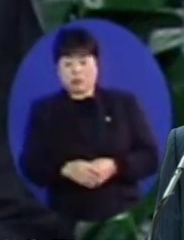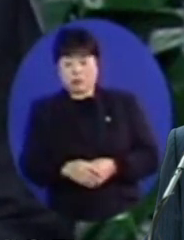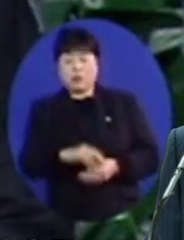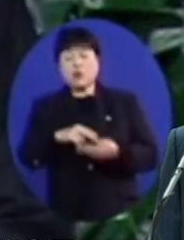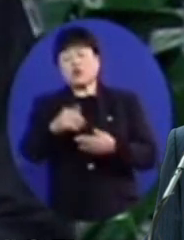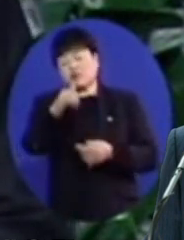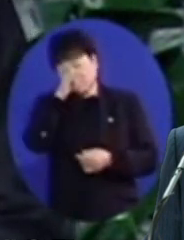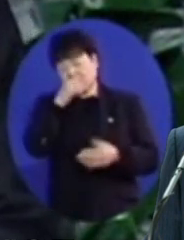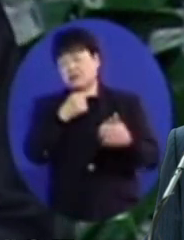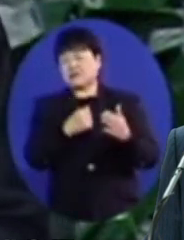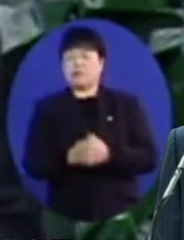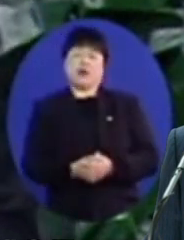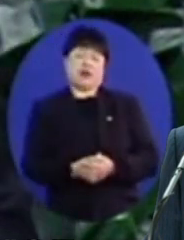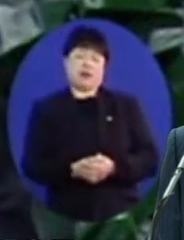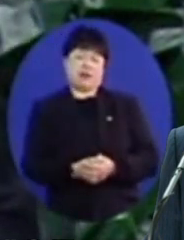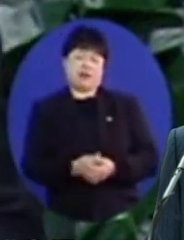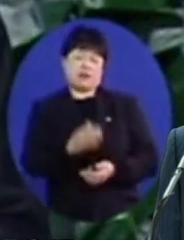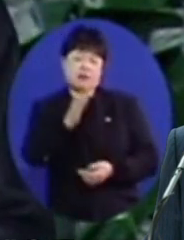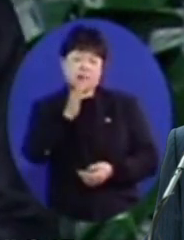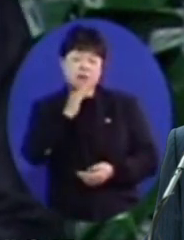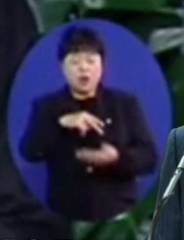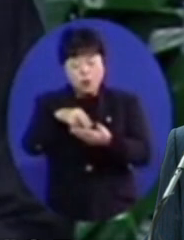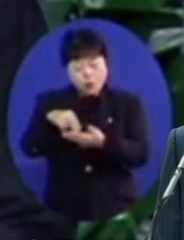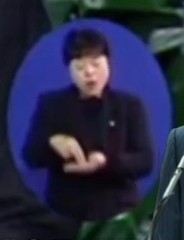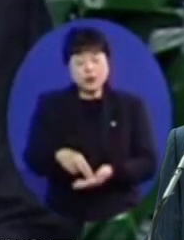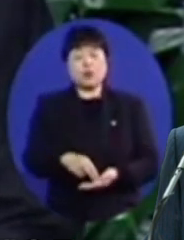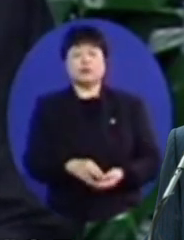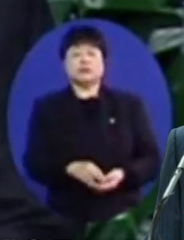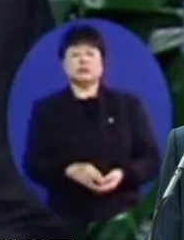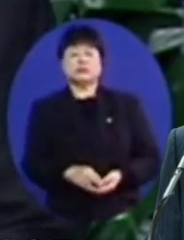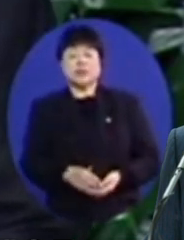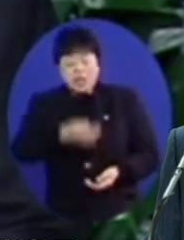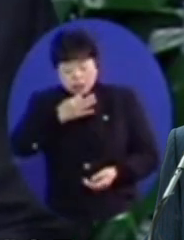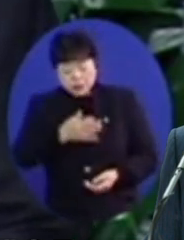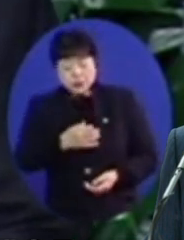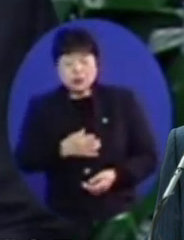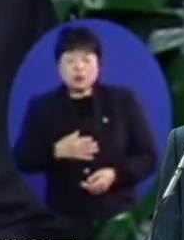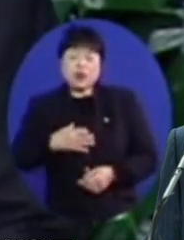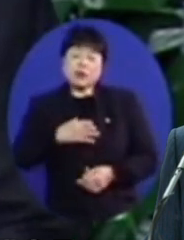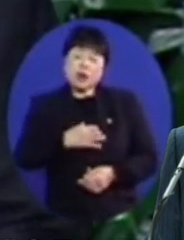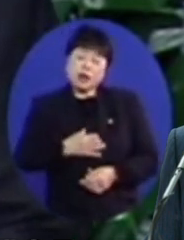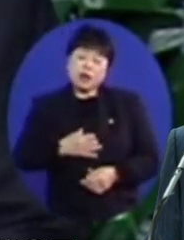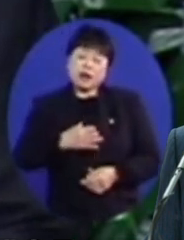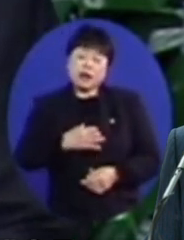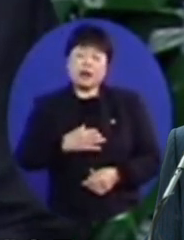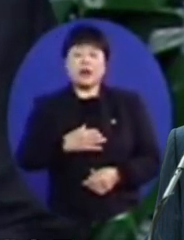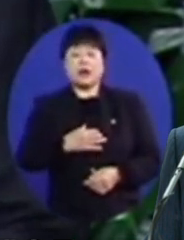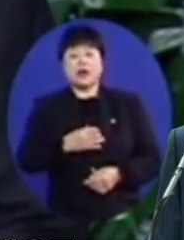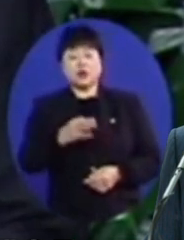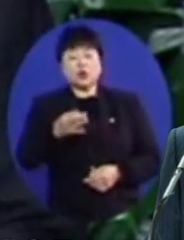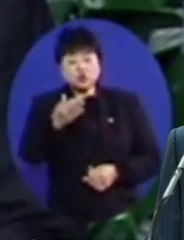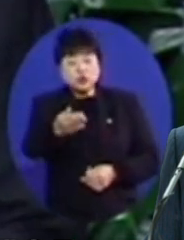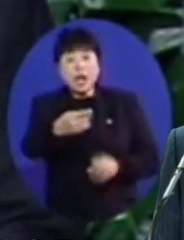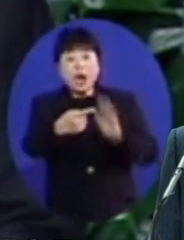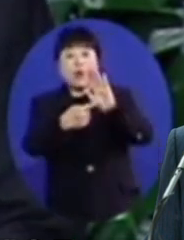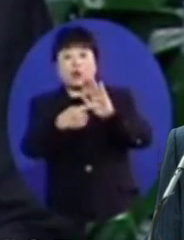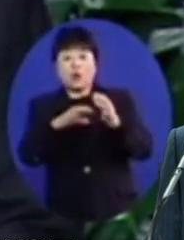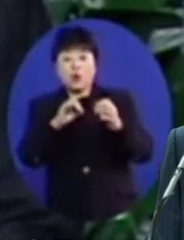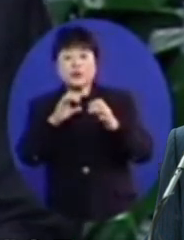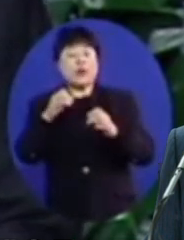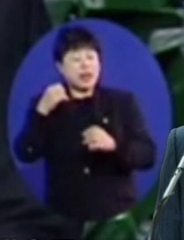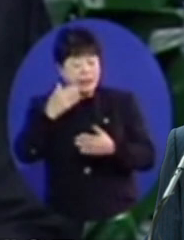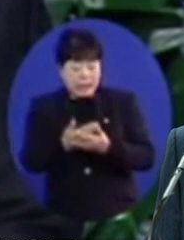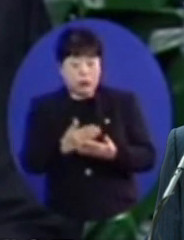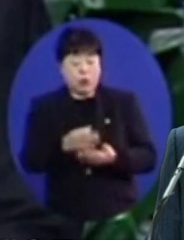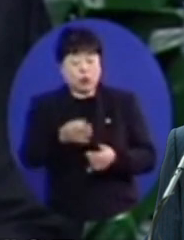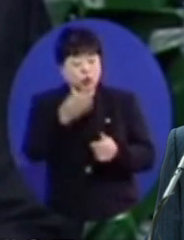있는이 세상에 고독은 항상 있습니다 외로움과 고독이 얼마나 힘들고 괴로웠던지 이런 광고까지 나오게 되었을까요 우리는 대부분